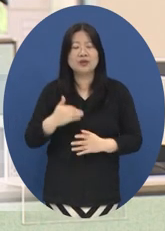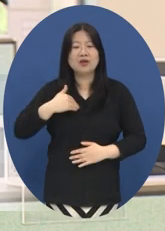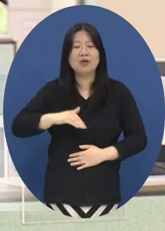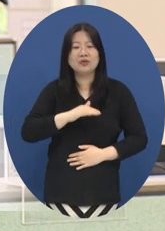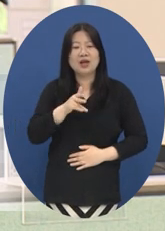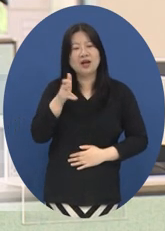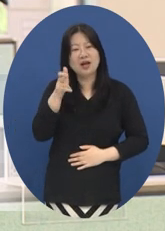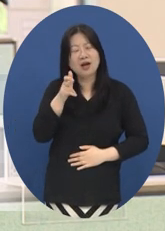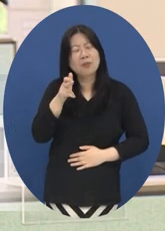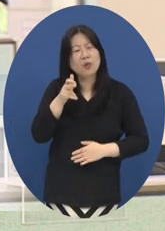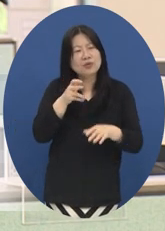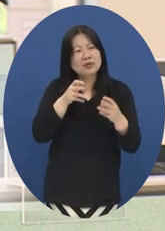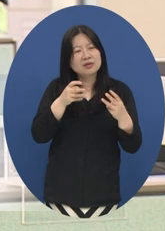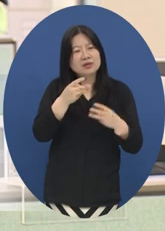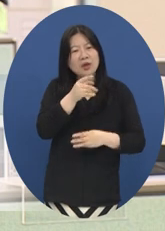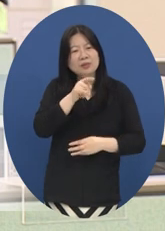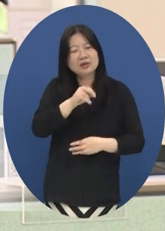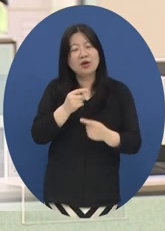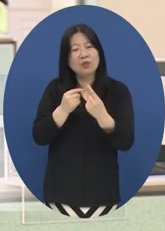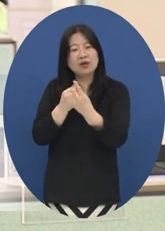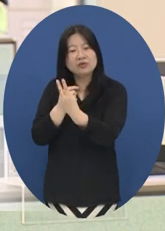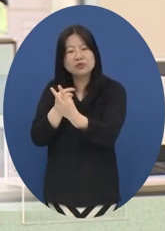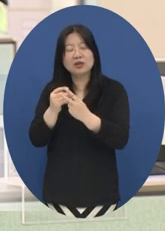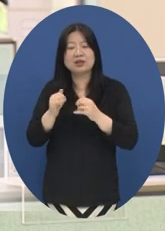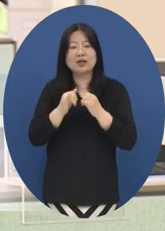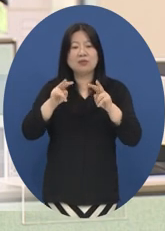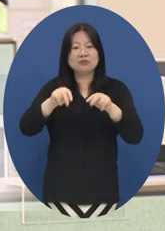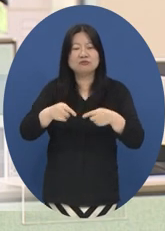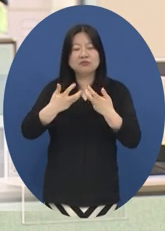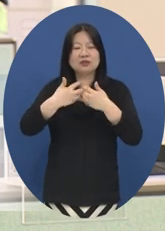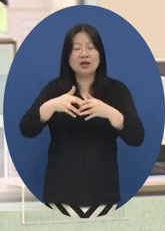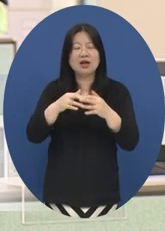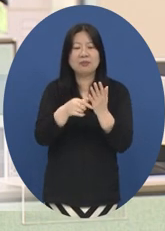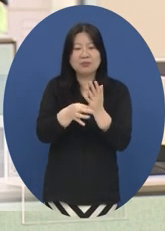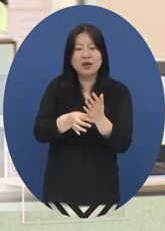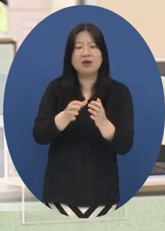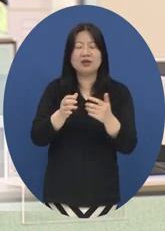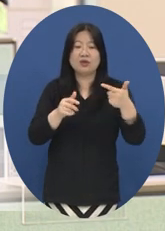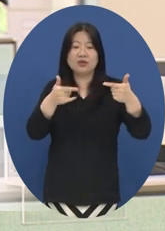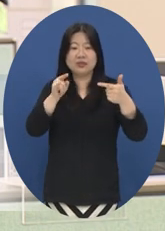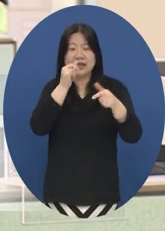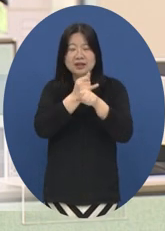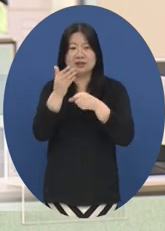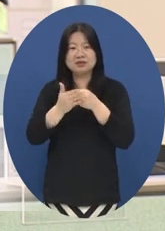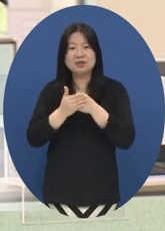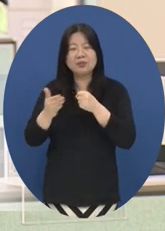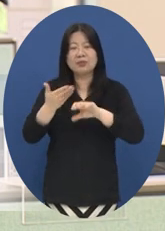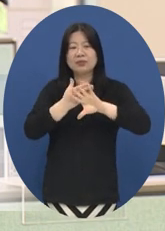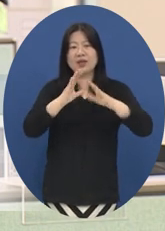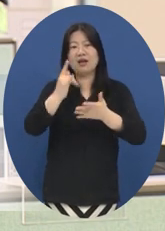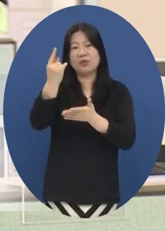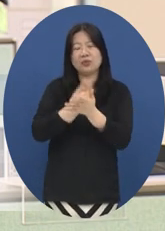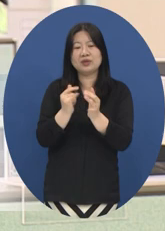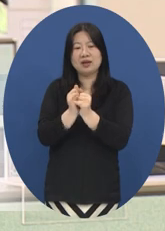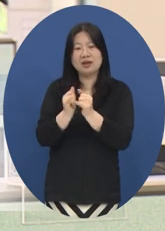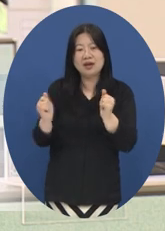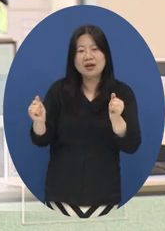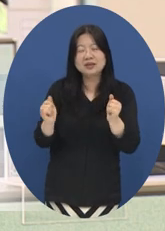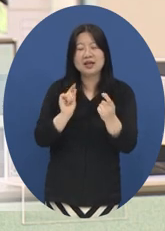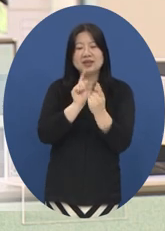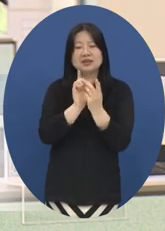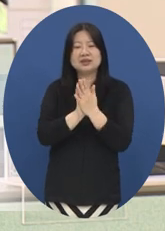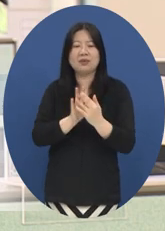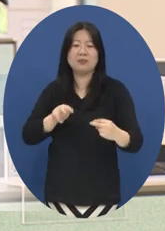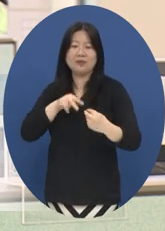저희가 터미널 외관과 터 멜트 에 키워서 구인 발권기 6대를 설치 운영하며 인해 가지고 해외 국자에 되면